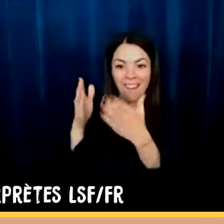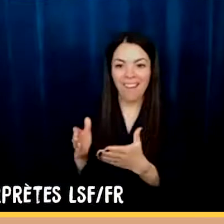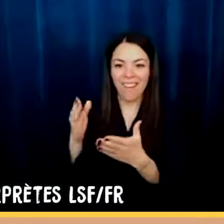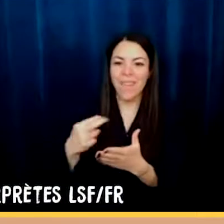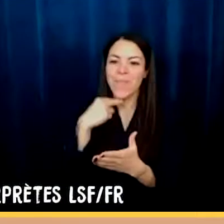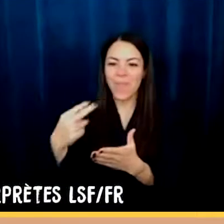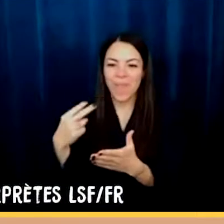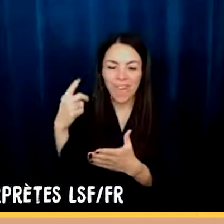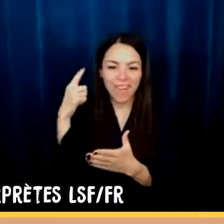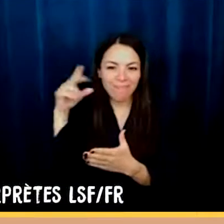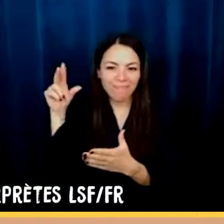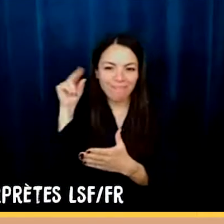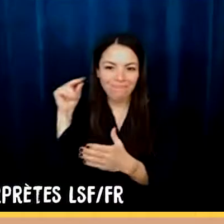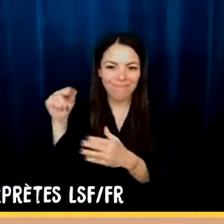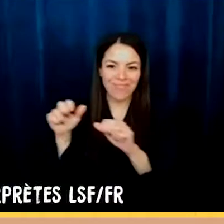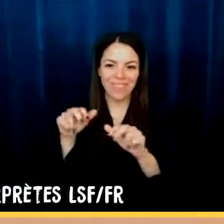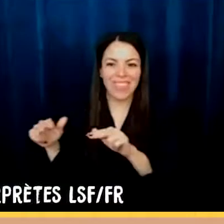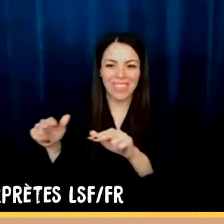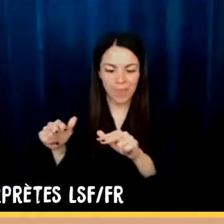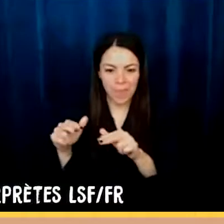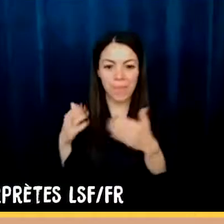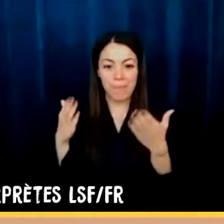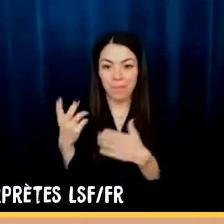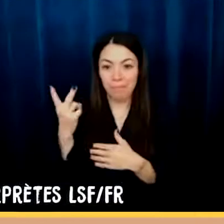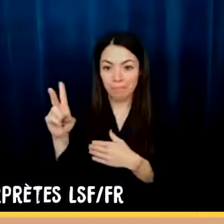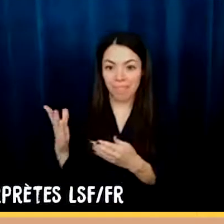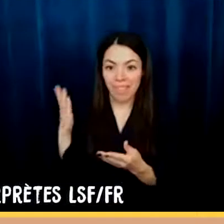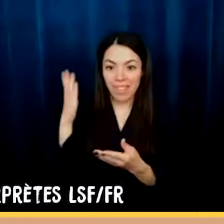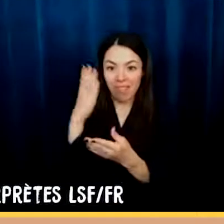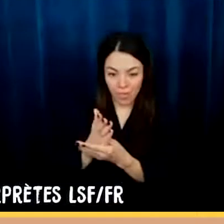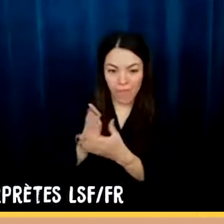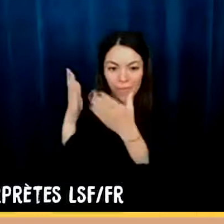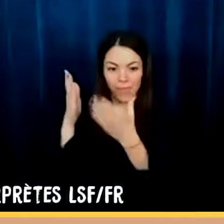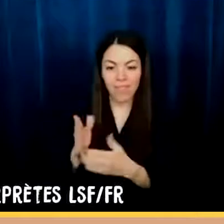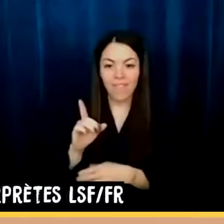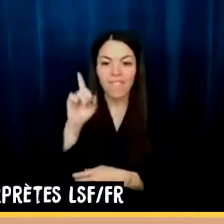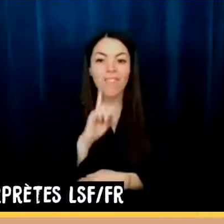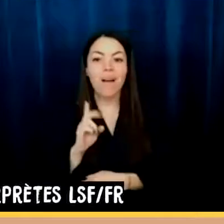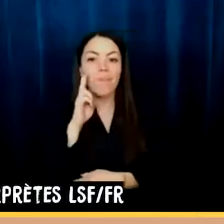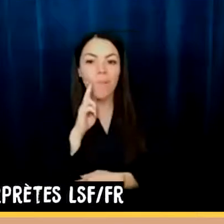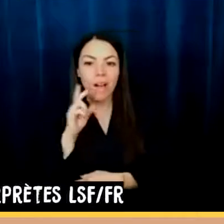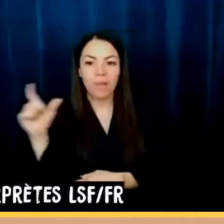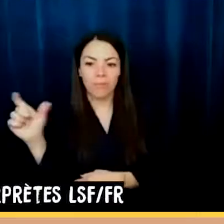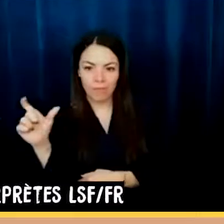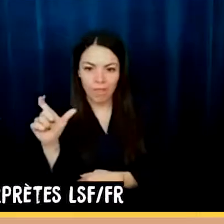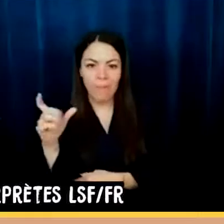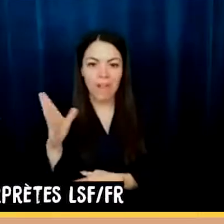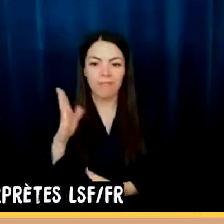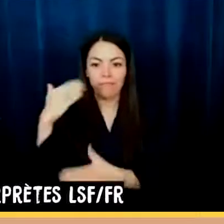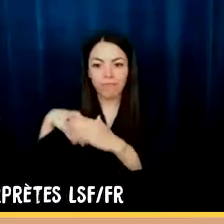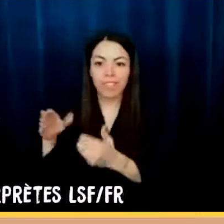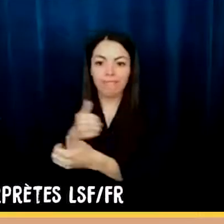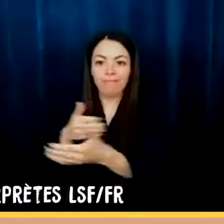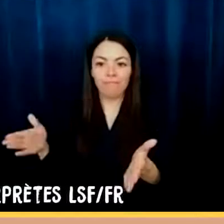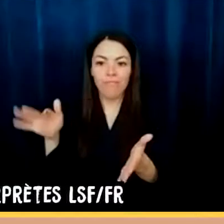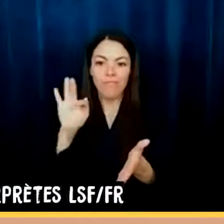On te retrouve, Maz. Ton intervention s'intitule « Femmes noires et musulmanes en contexte français, sortir de